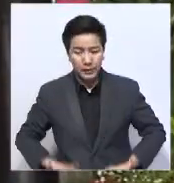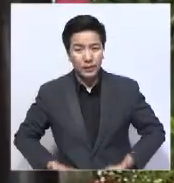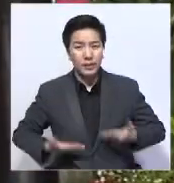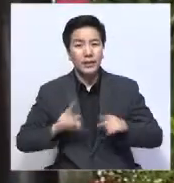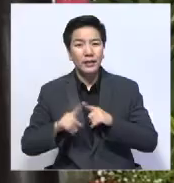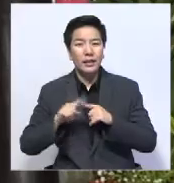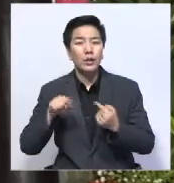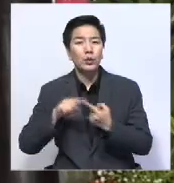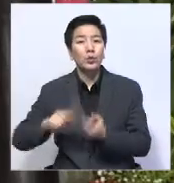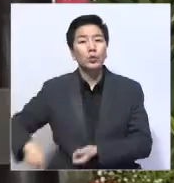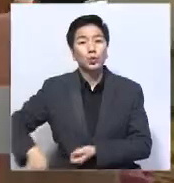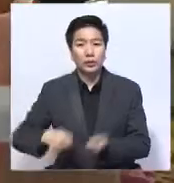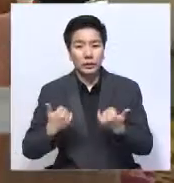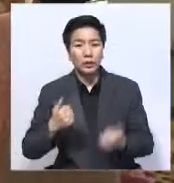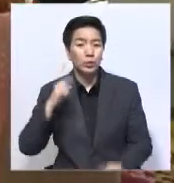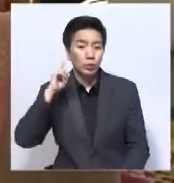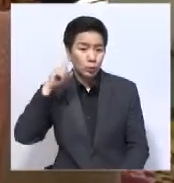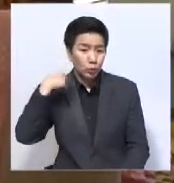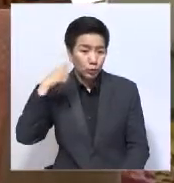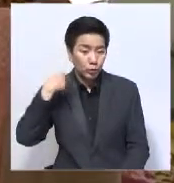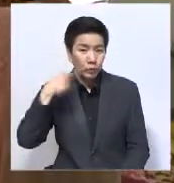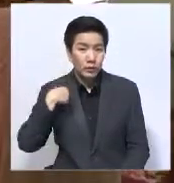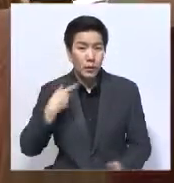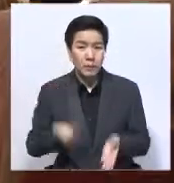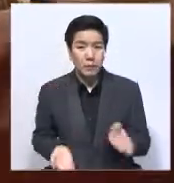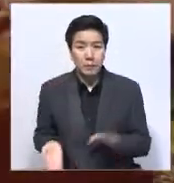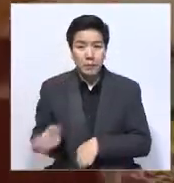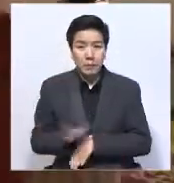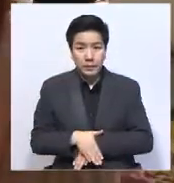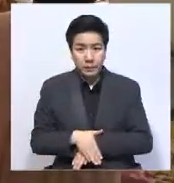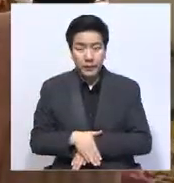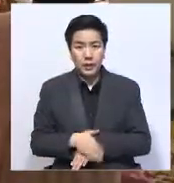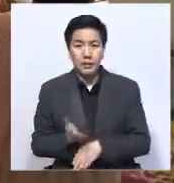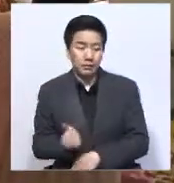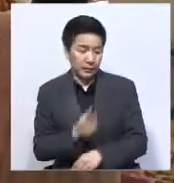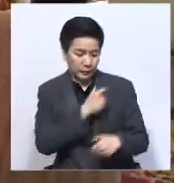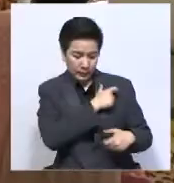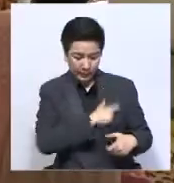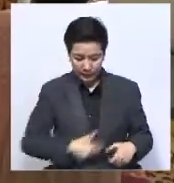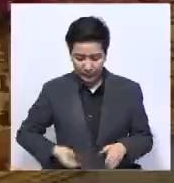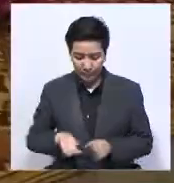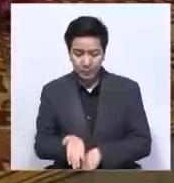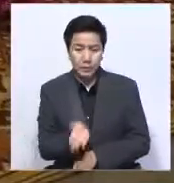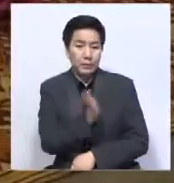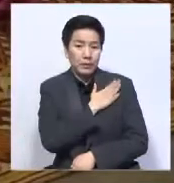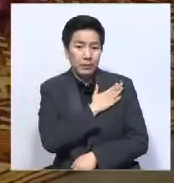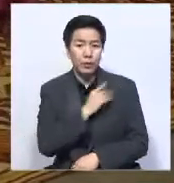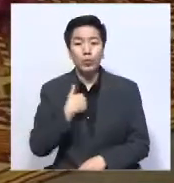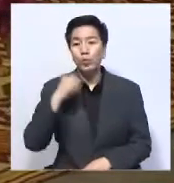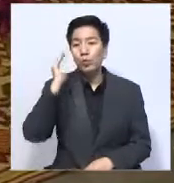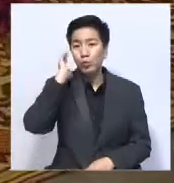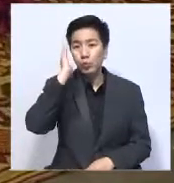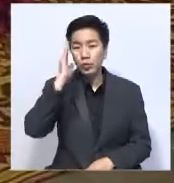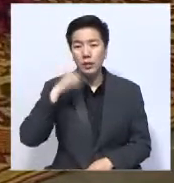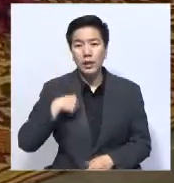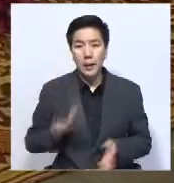ายเนื่องในเทศกาลสงกรานต์ผู้หญิงนะครับเขาจะใส่ผ้าถุงหรือผ้าสิ้นห่มด้วยสบายส่วนผู้ชายนะครับก็